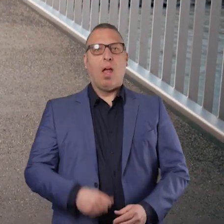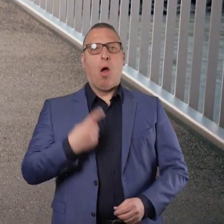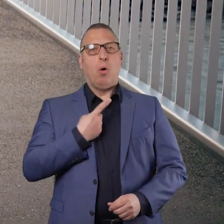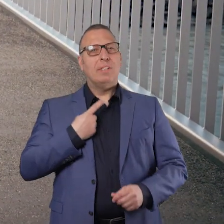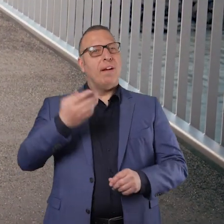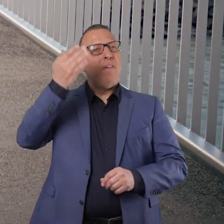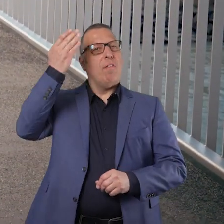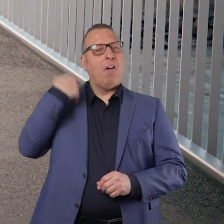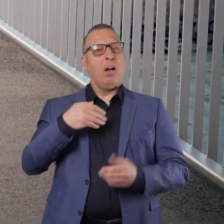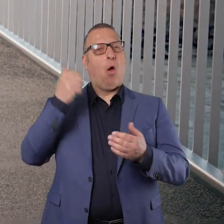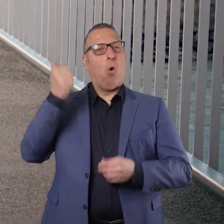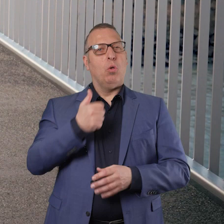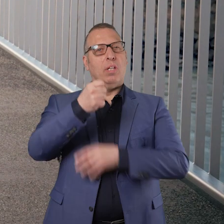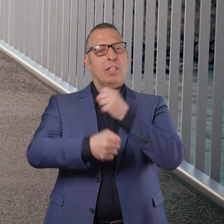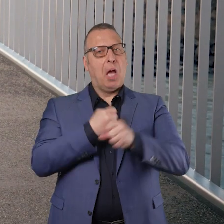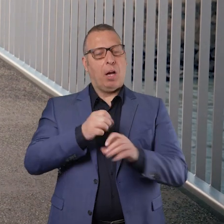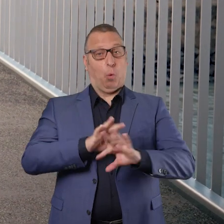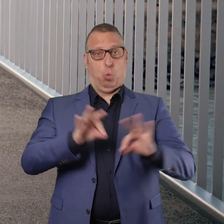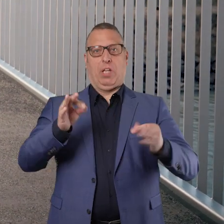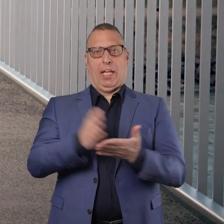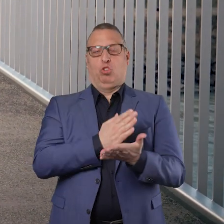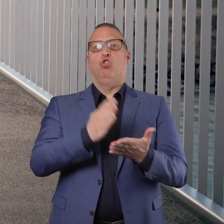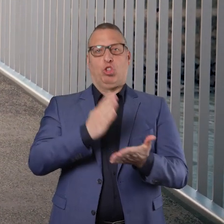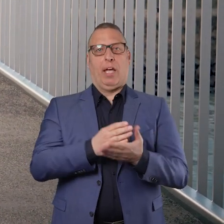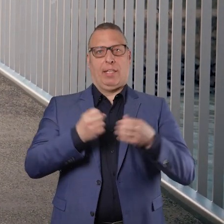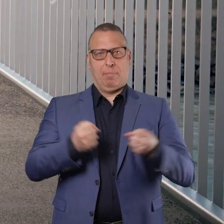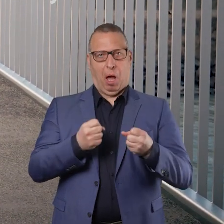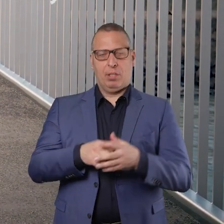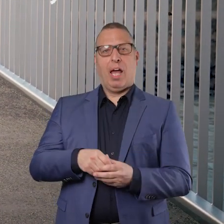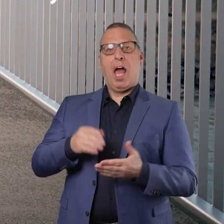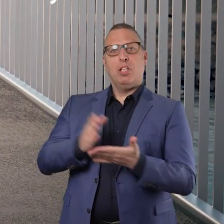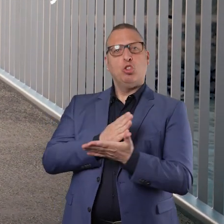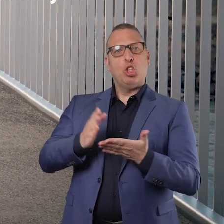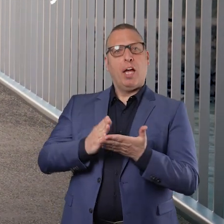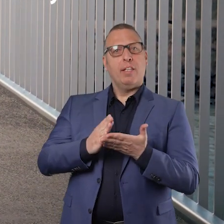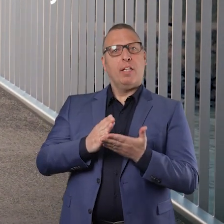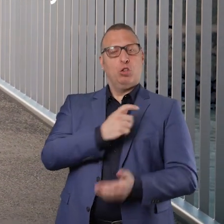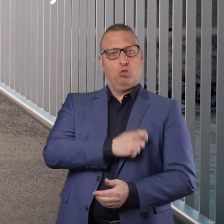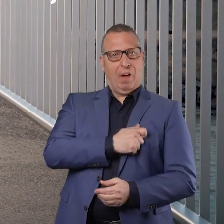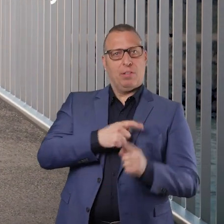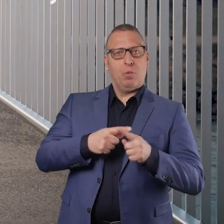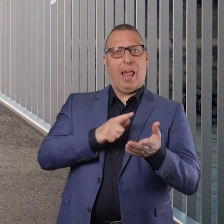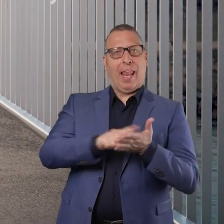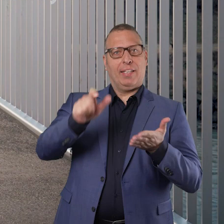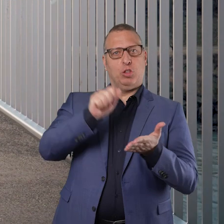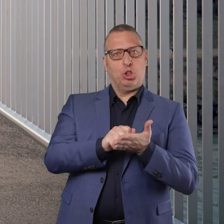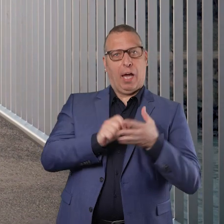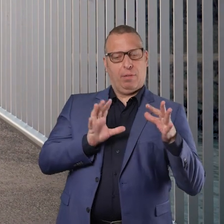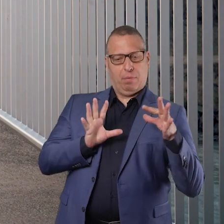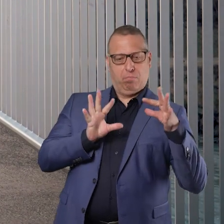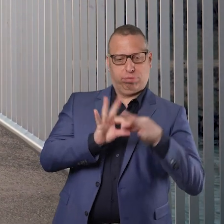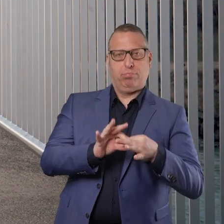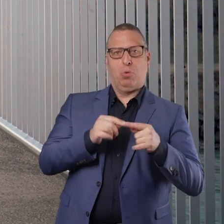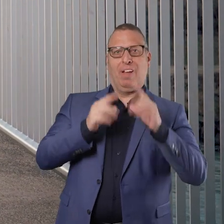Unsere Vorfahren haben vor 100 Jahren eine gute Entscheidung getroffen. Eine Entscheidung, die die Schweiz und Liechtenstein eng zusammengeschweißt hat und